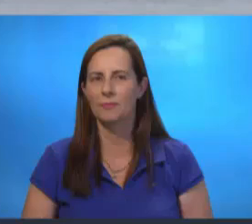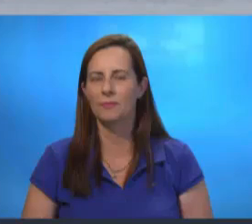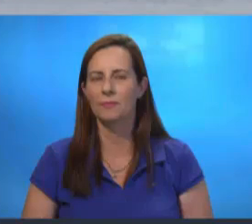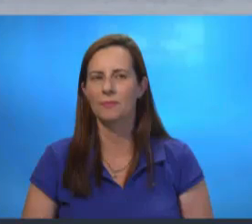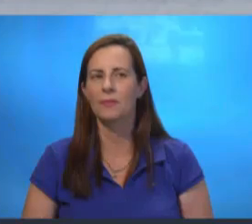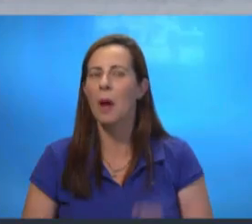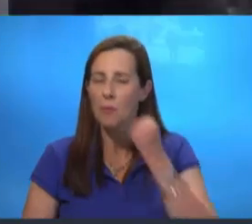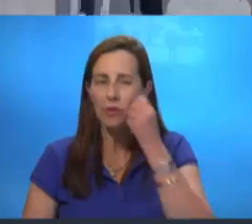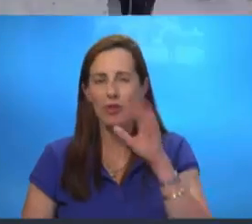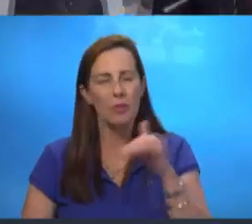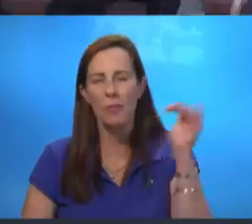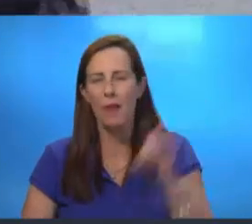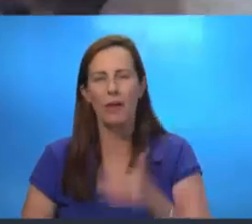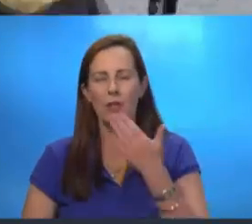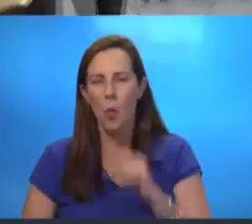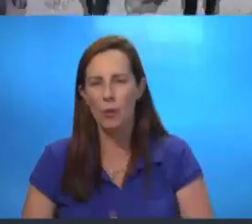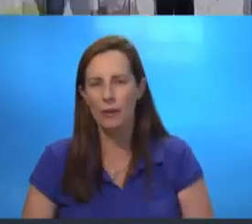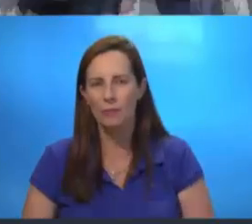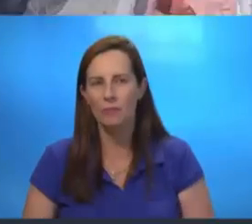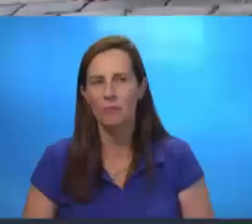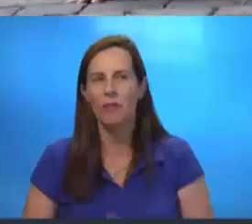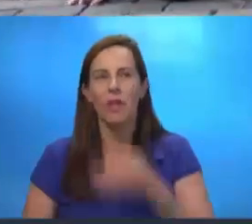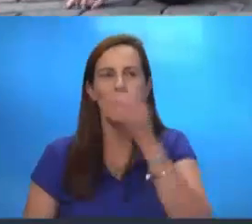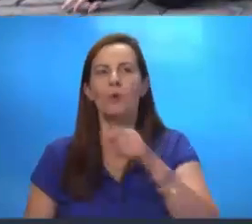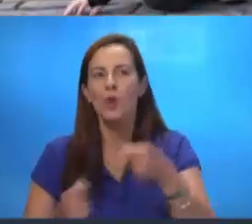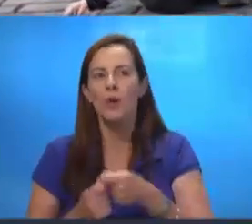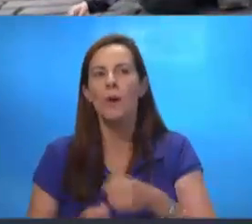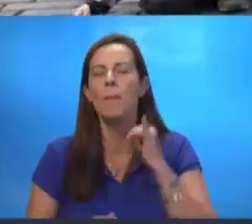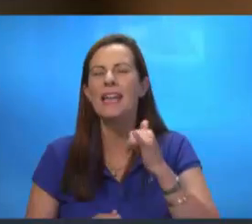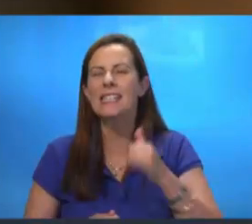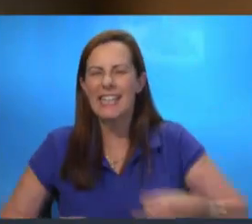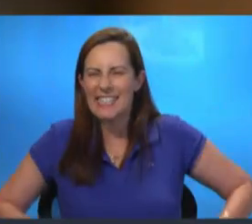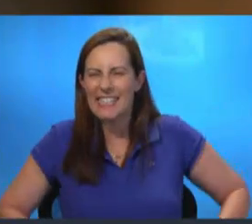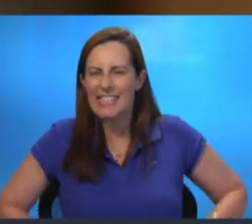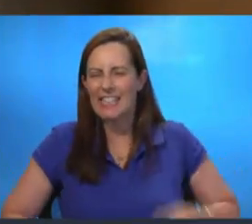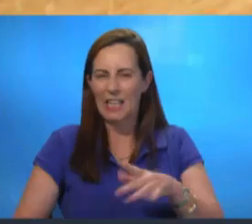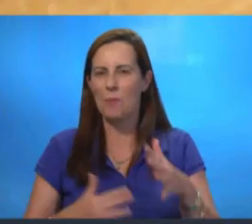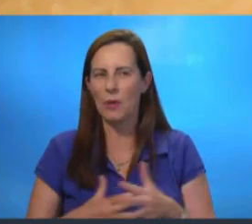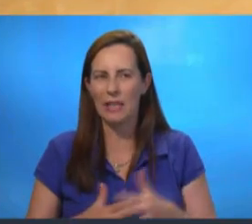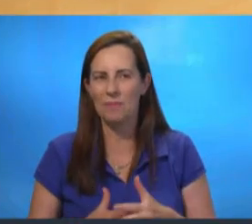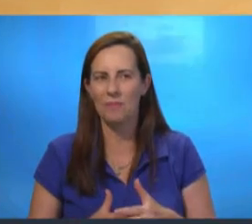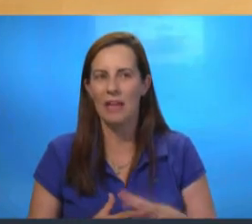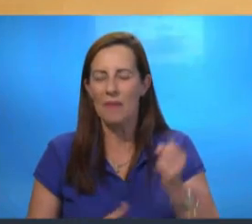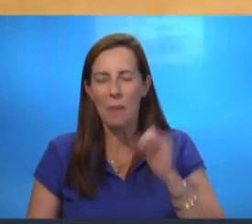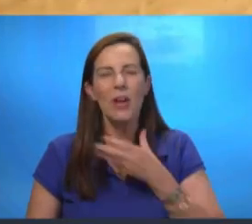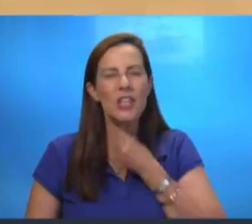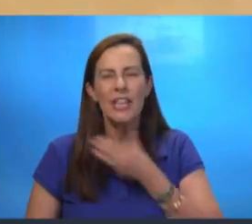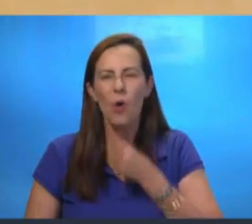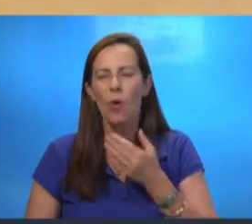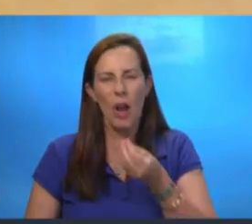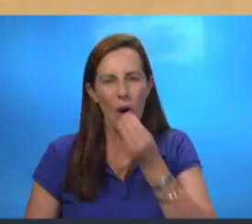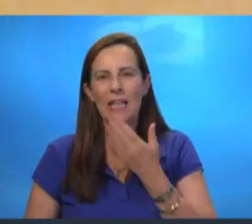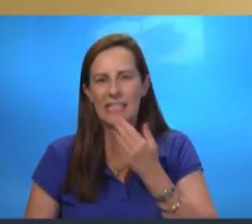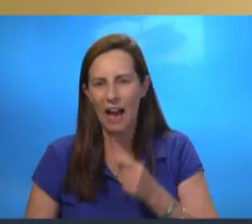במוסקבה יש מאות אלפי יהודים. תלוי את מי שואלים ותלוי באיזו ציצית אתם בודקים. ואם ממש תתגעגעו לאוכל ישראלי